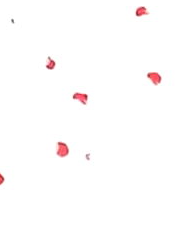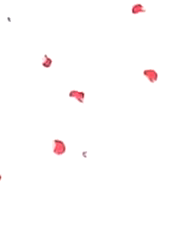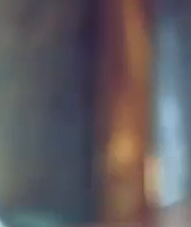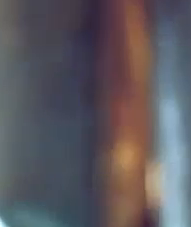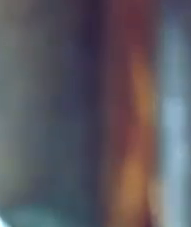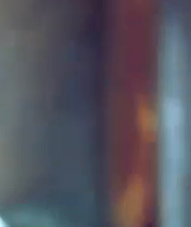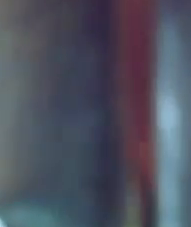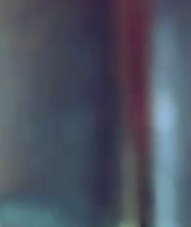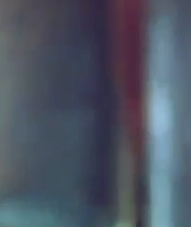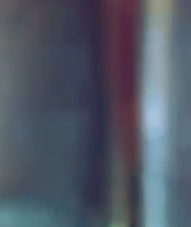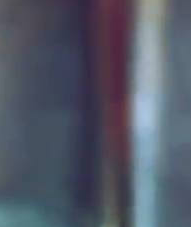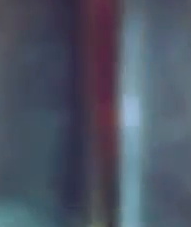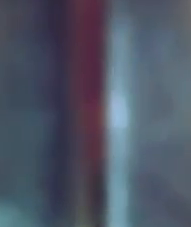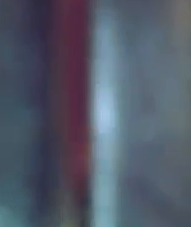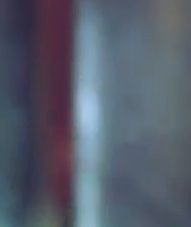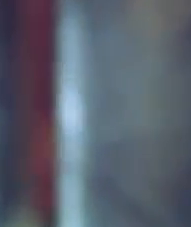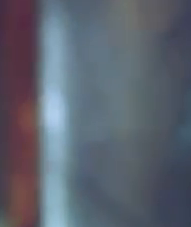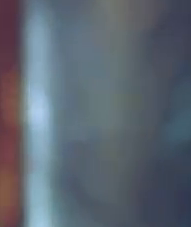찾아왔어요 어머나